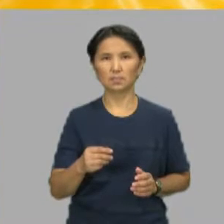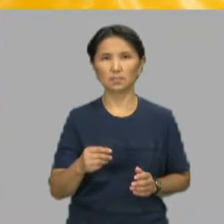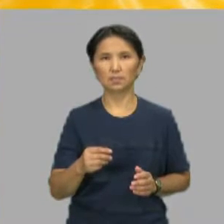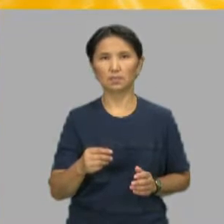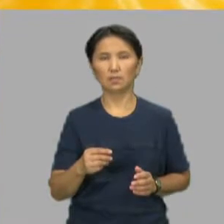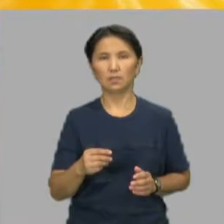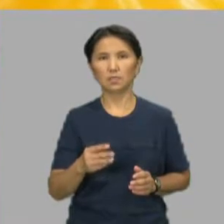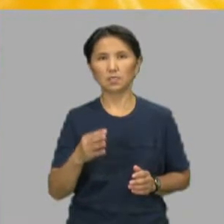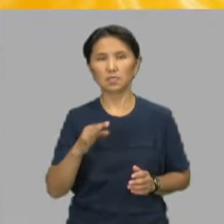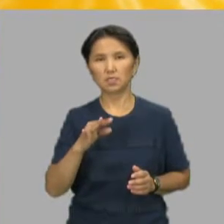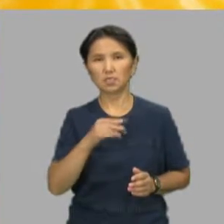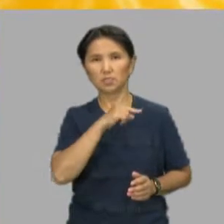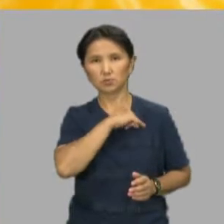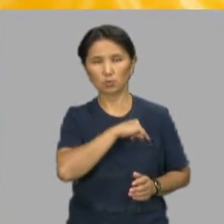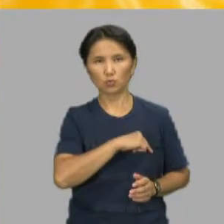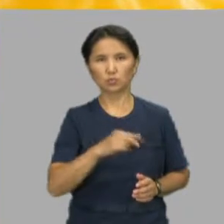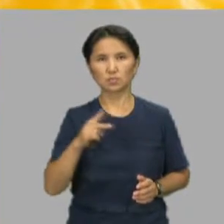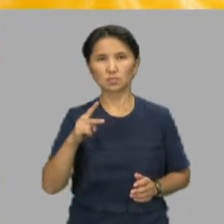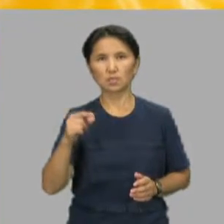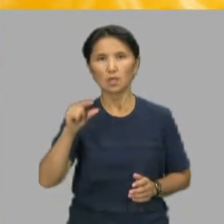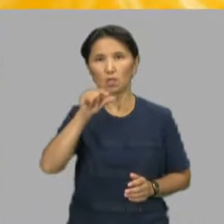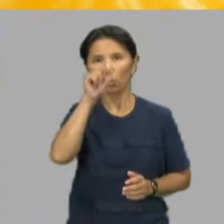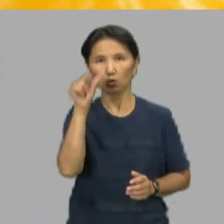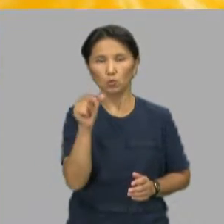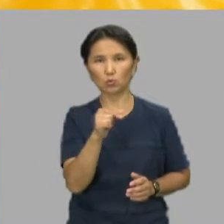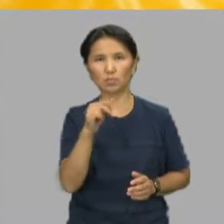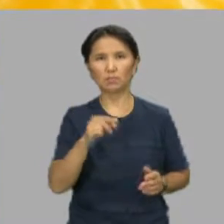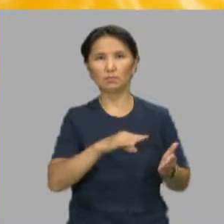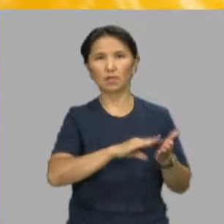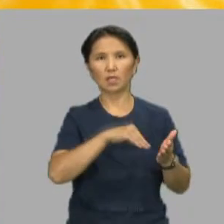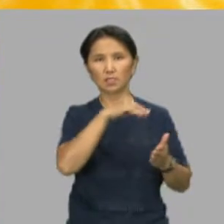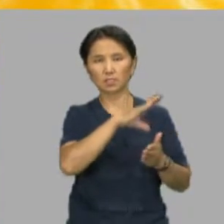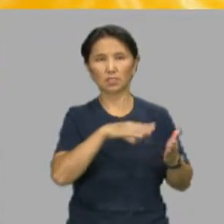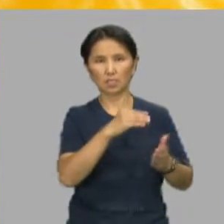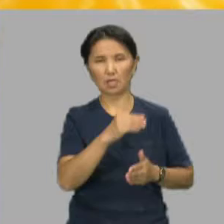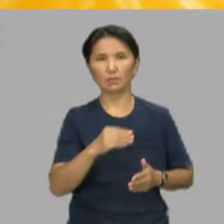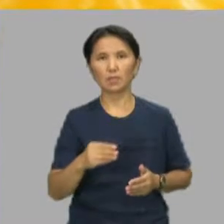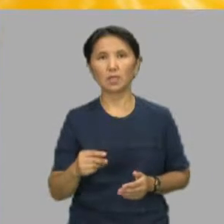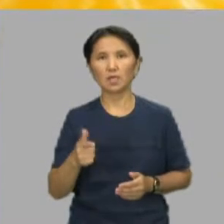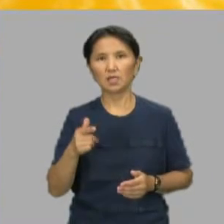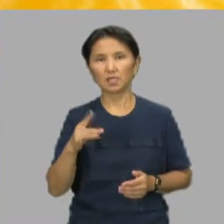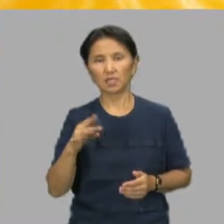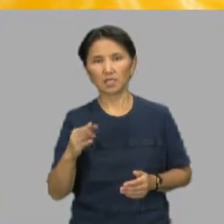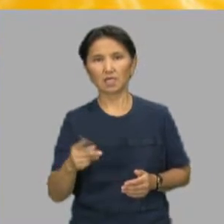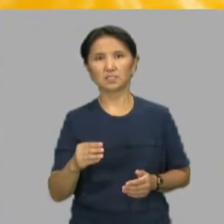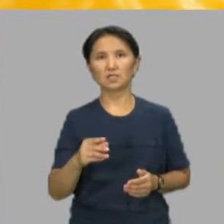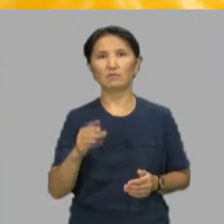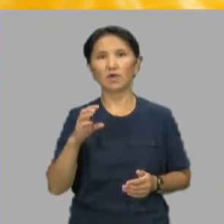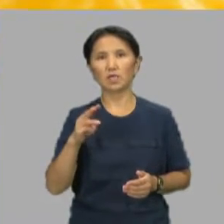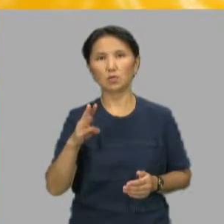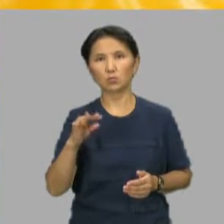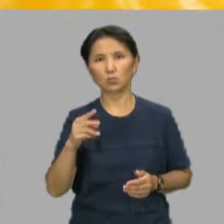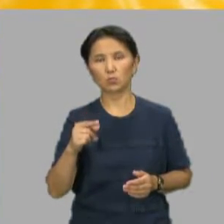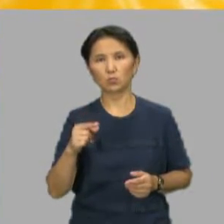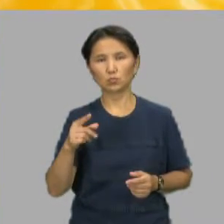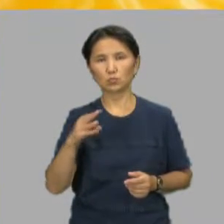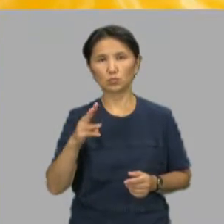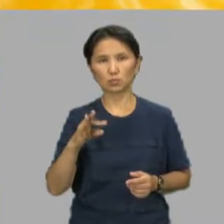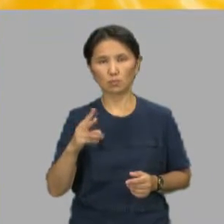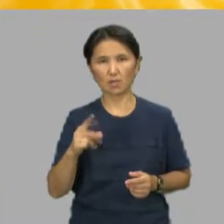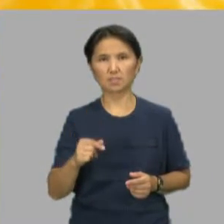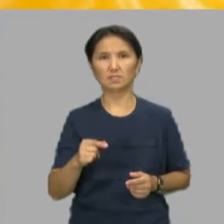календарем, и летоисчисление григорианского и мусульманского календарей